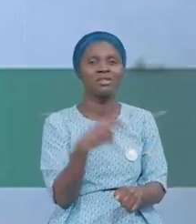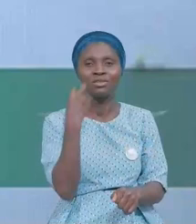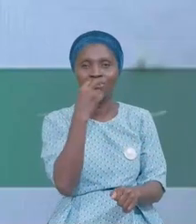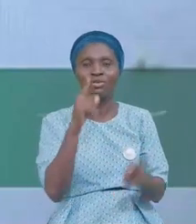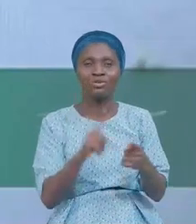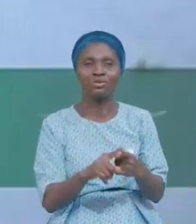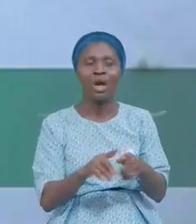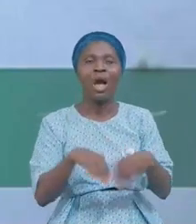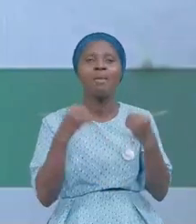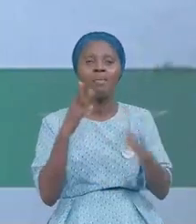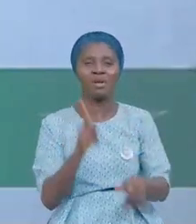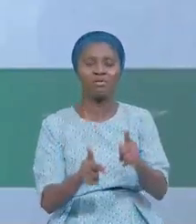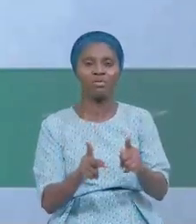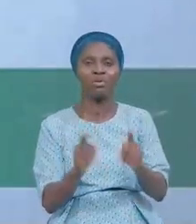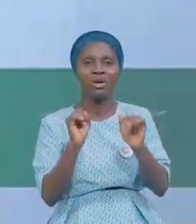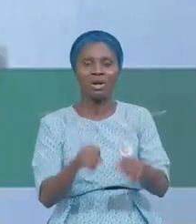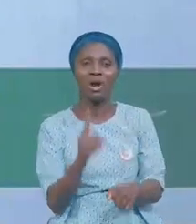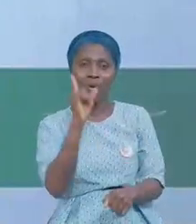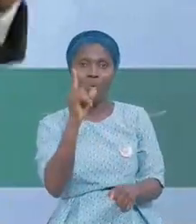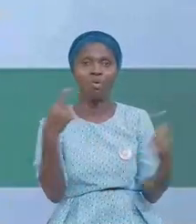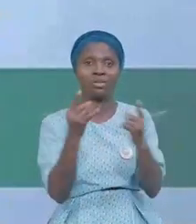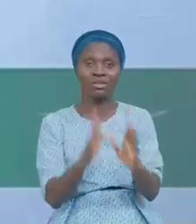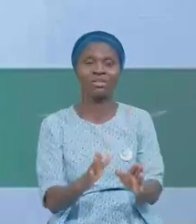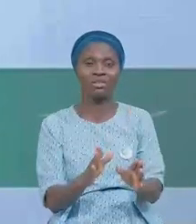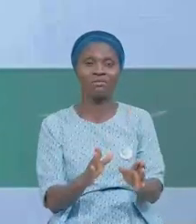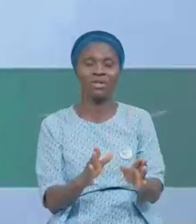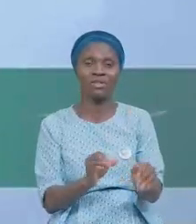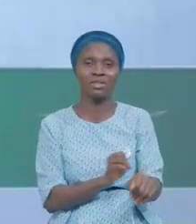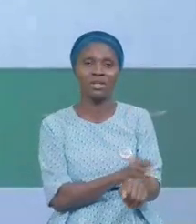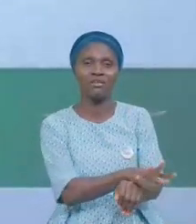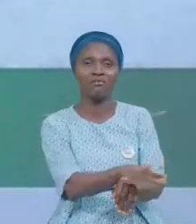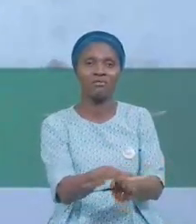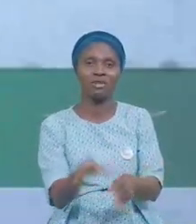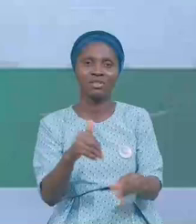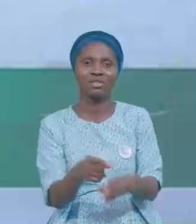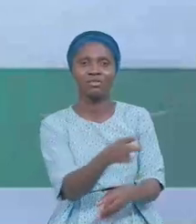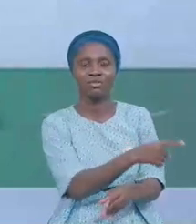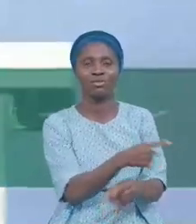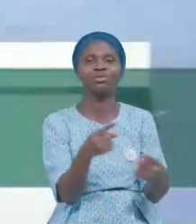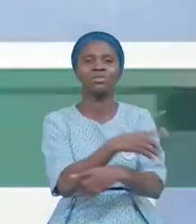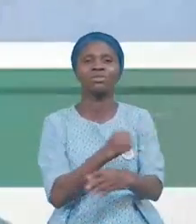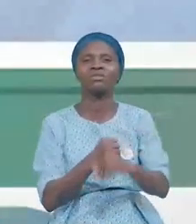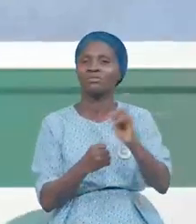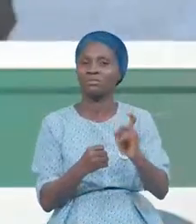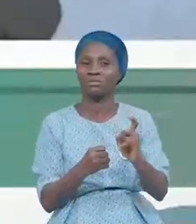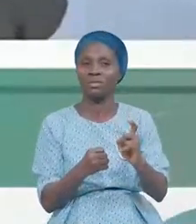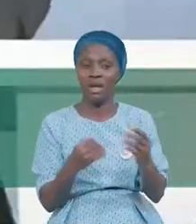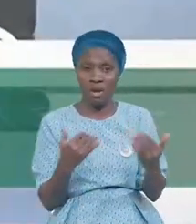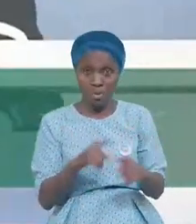Combien de personnes, un seul pécheur pouvait influencer en 7 ans? Mais le monde dans lequel nous vivons,